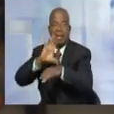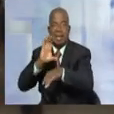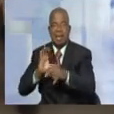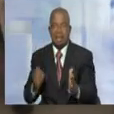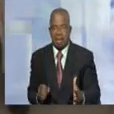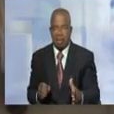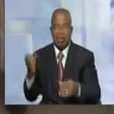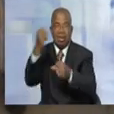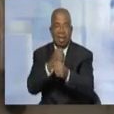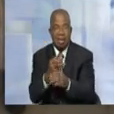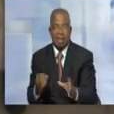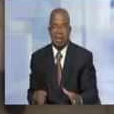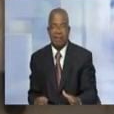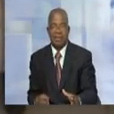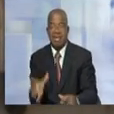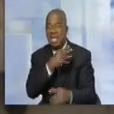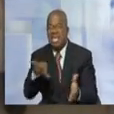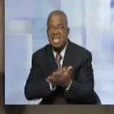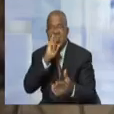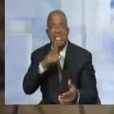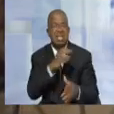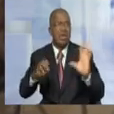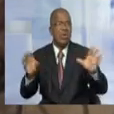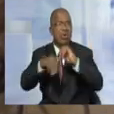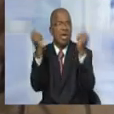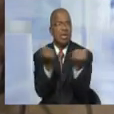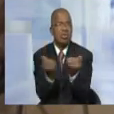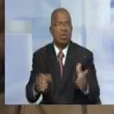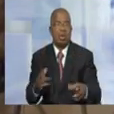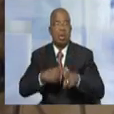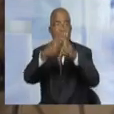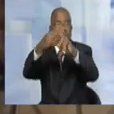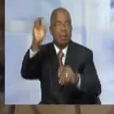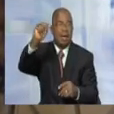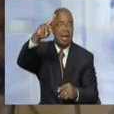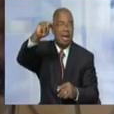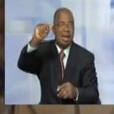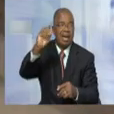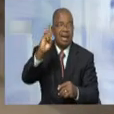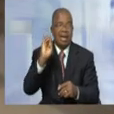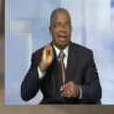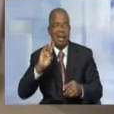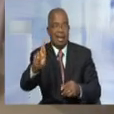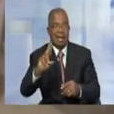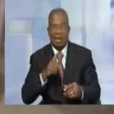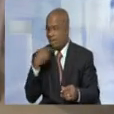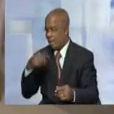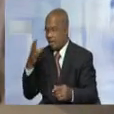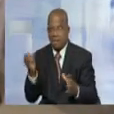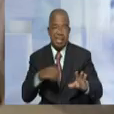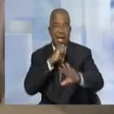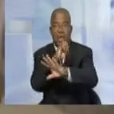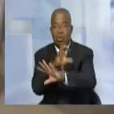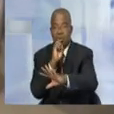micro-projets. À terme, il s'agit d'améliorer le revenu des paysans, à mieux gérer l'environnement et surtout à atomiser les